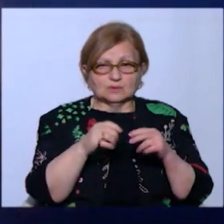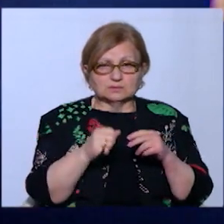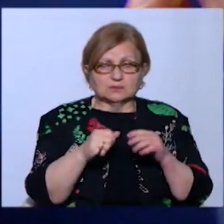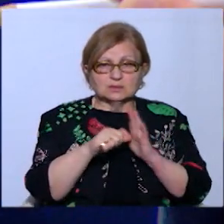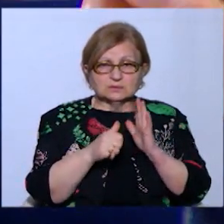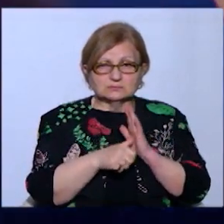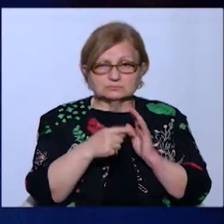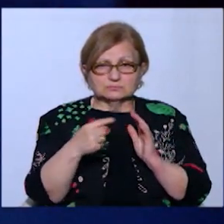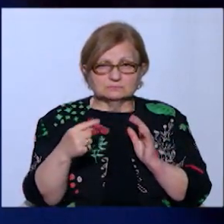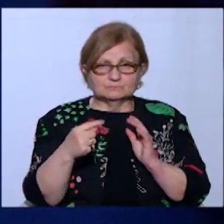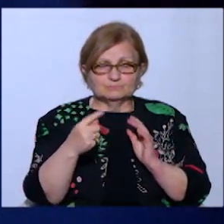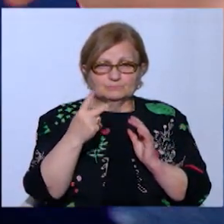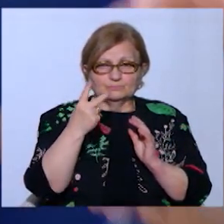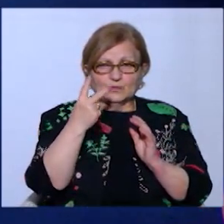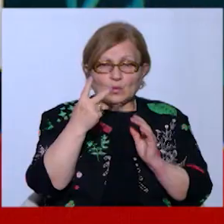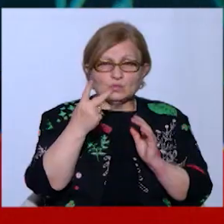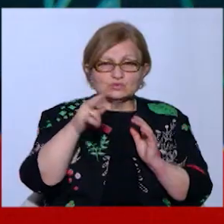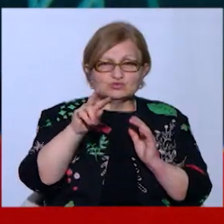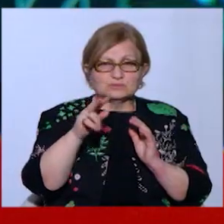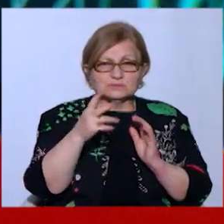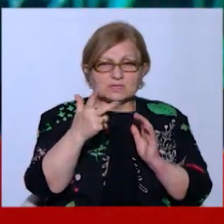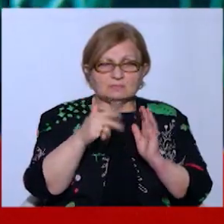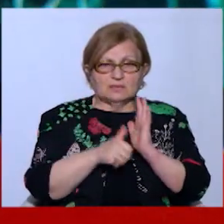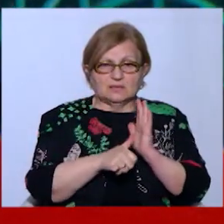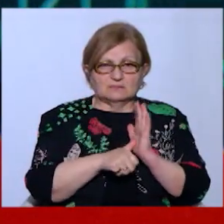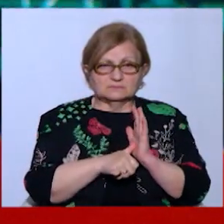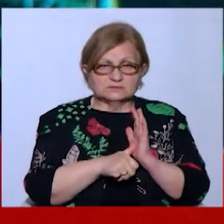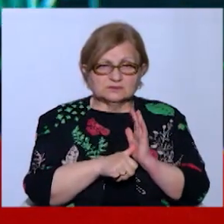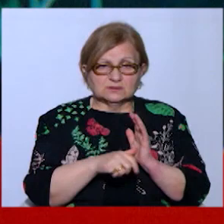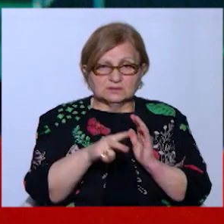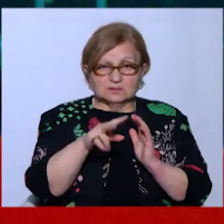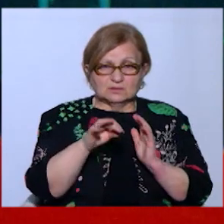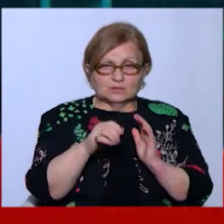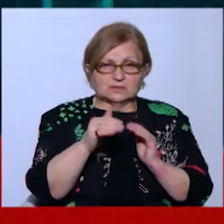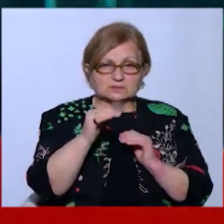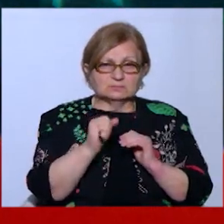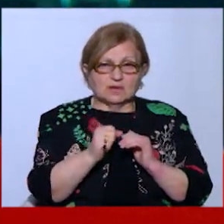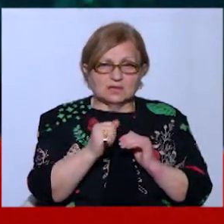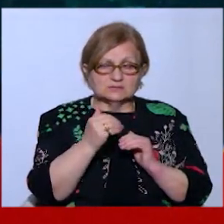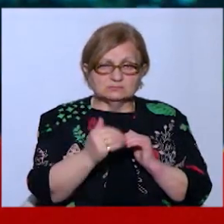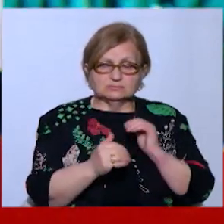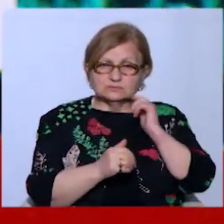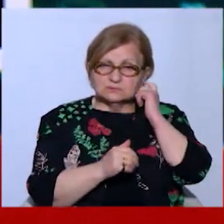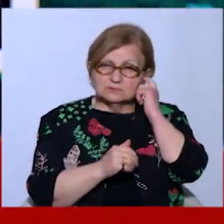მინუს 2 * 3 6 ანუ ლოგარითმი 100 ფუძით